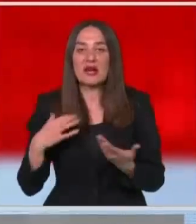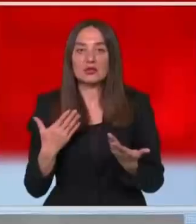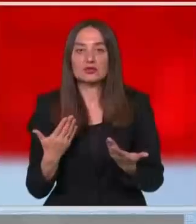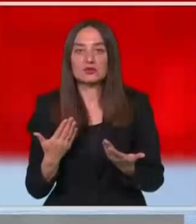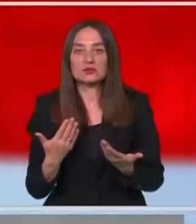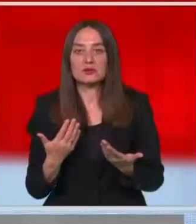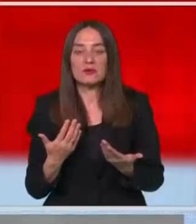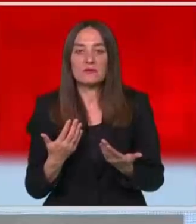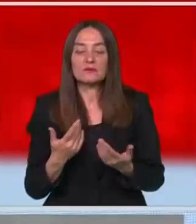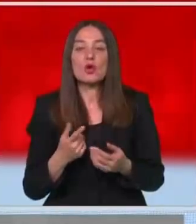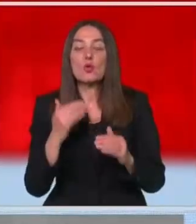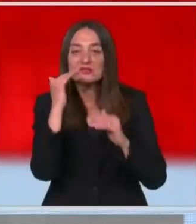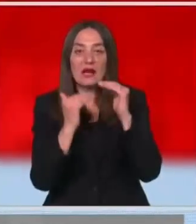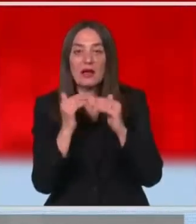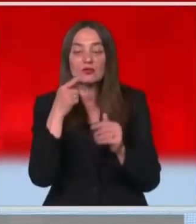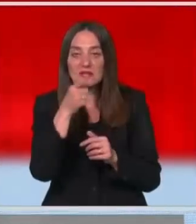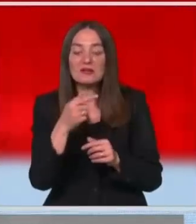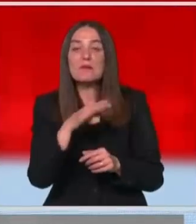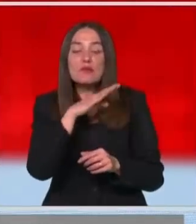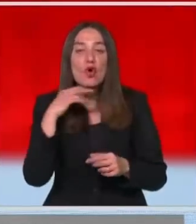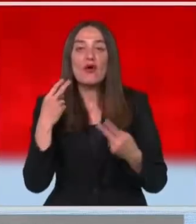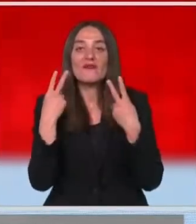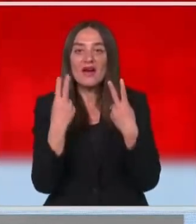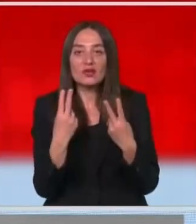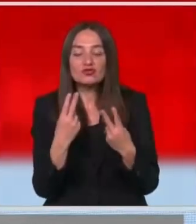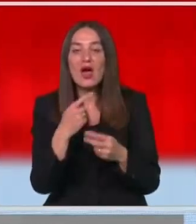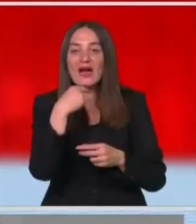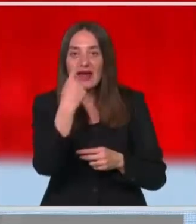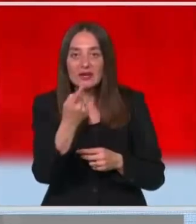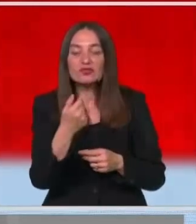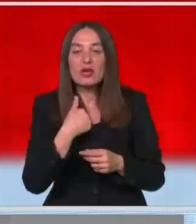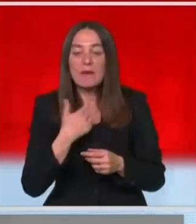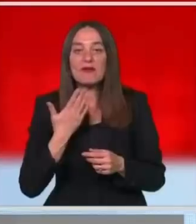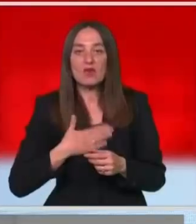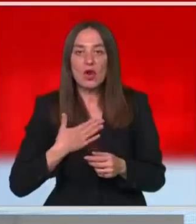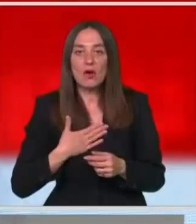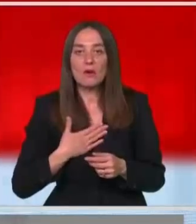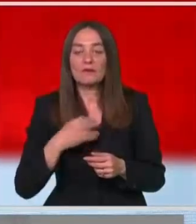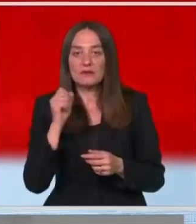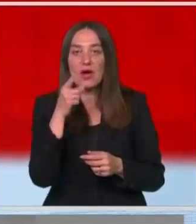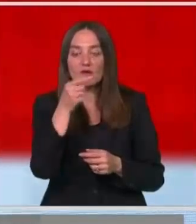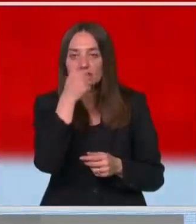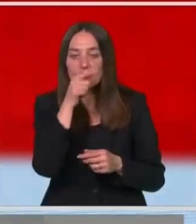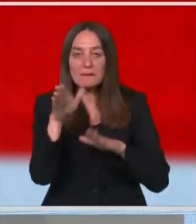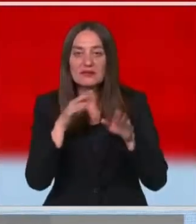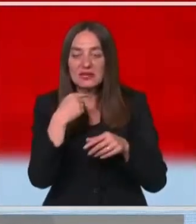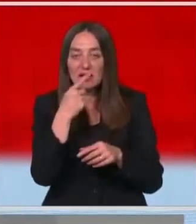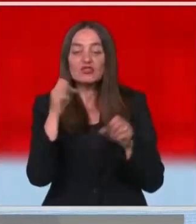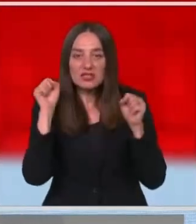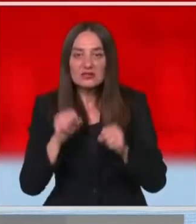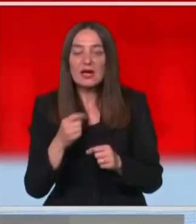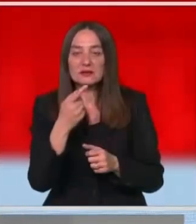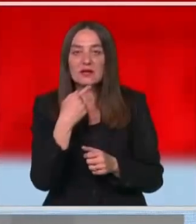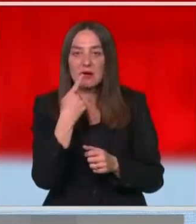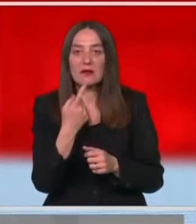i u skladu sa tim jako je važno reći, ja bih voleo da ovo što Siniša kaže zaista tako se desi i